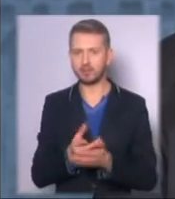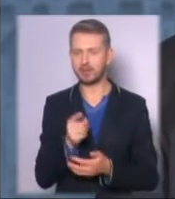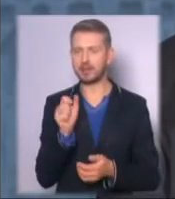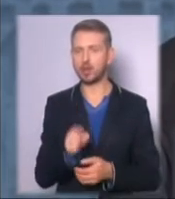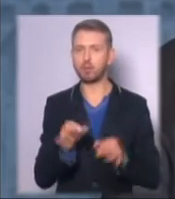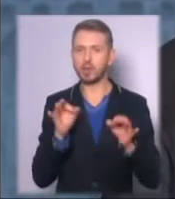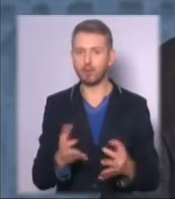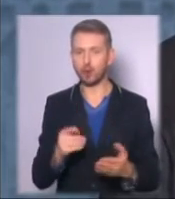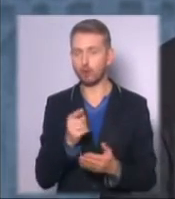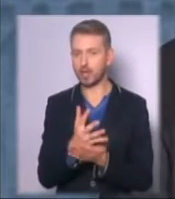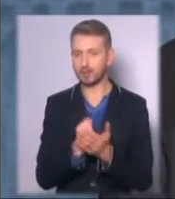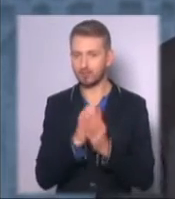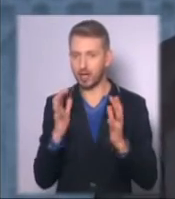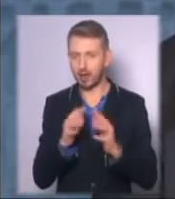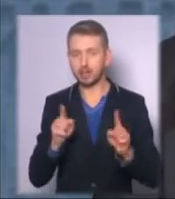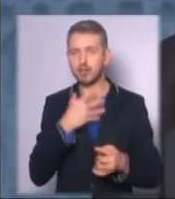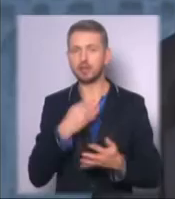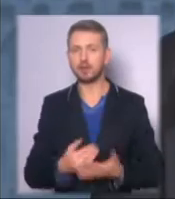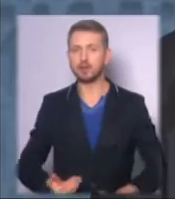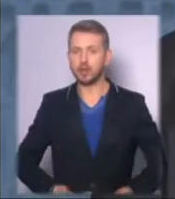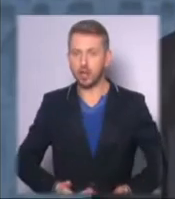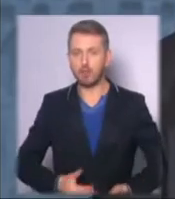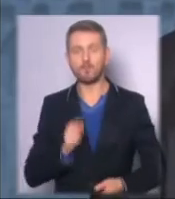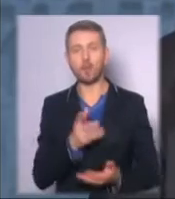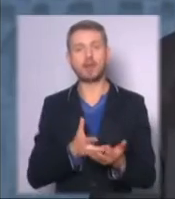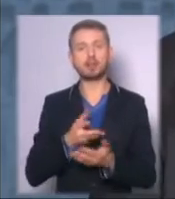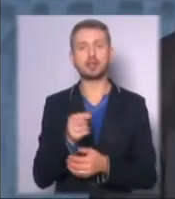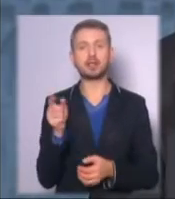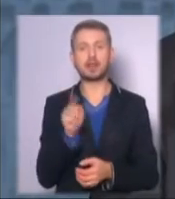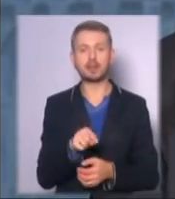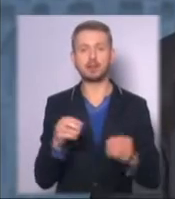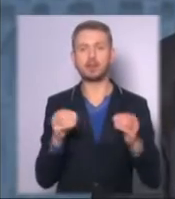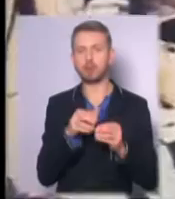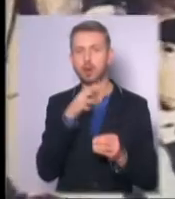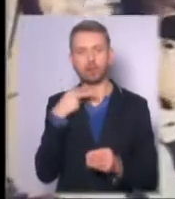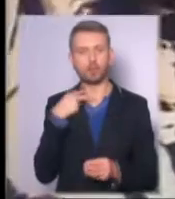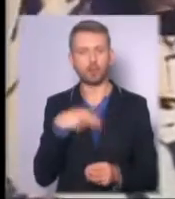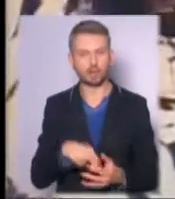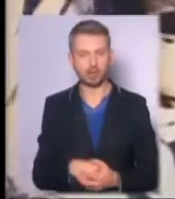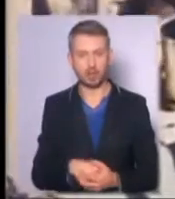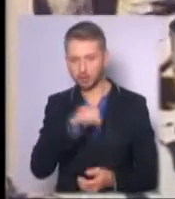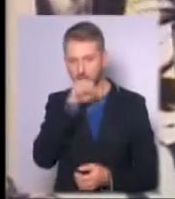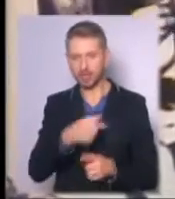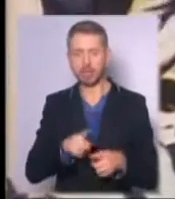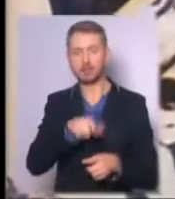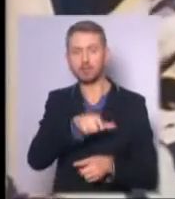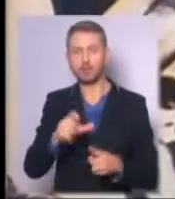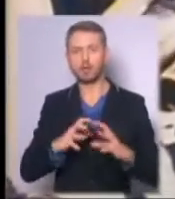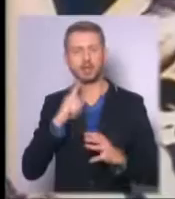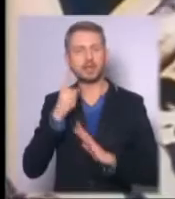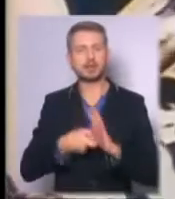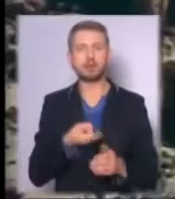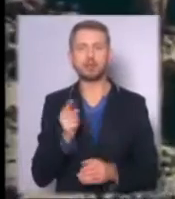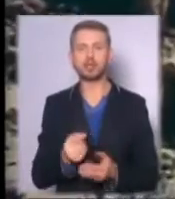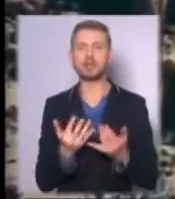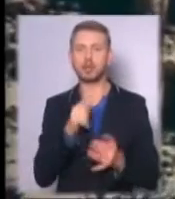правду, яку вона зберігала, навіть своїм життям. Вона заплатила за це 10 роками ув'язнення. Завдяки цим людям світ дізнався про те, скільки